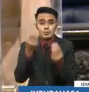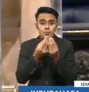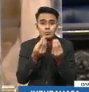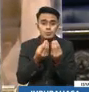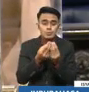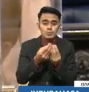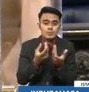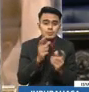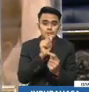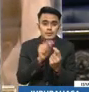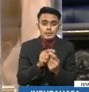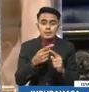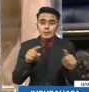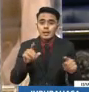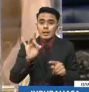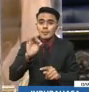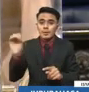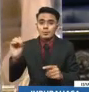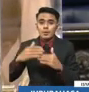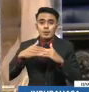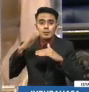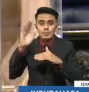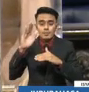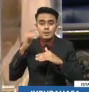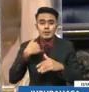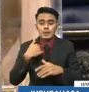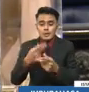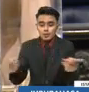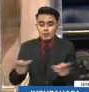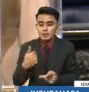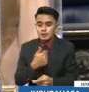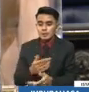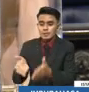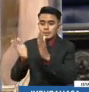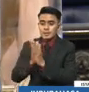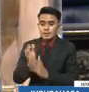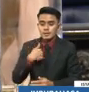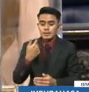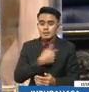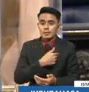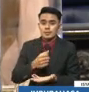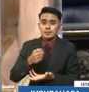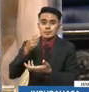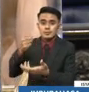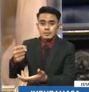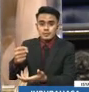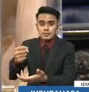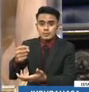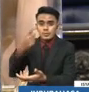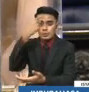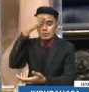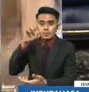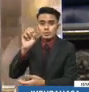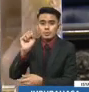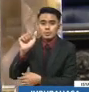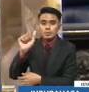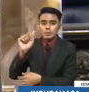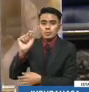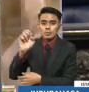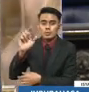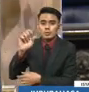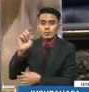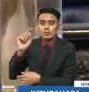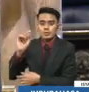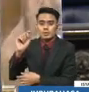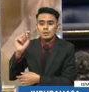tapi 800 lebih kawasan yang kita minta dan kita keluarkan bajet peruntukan untuk satelit. Satelit